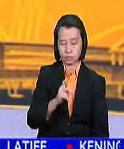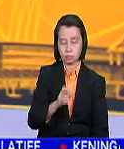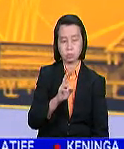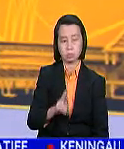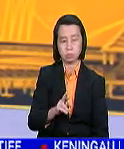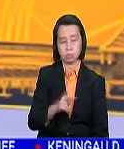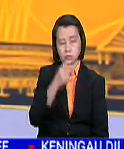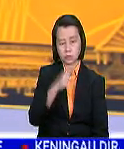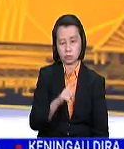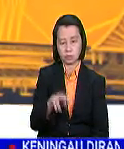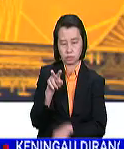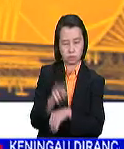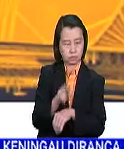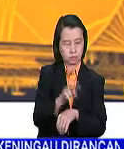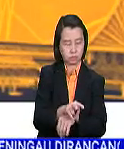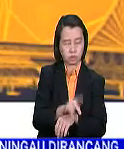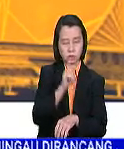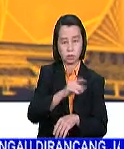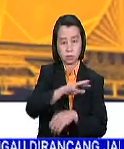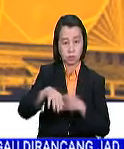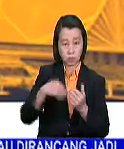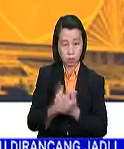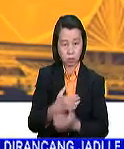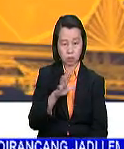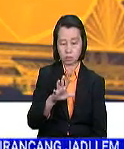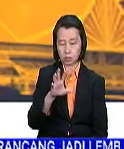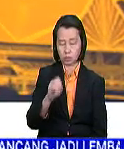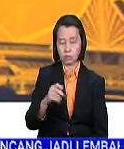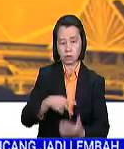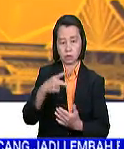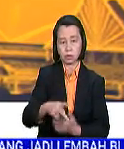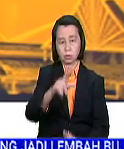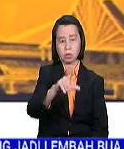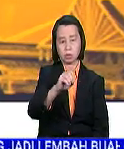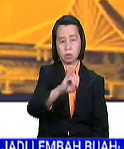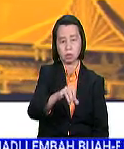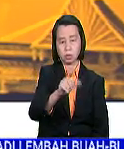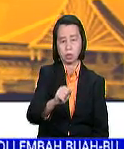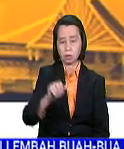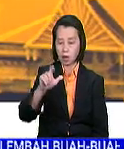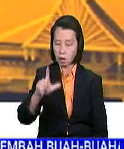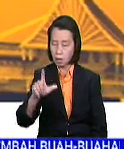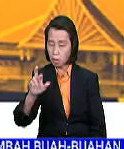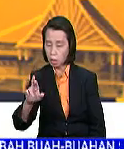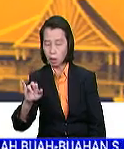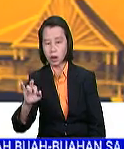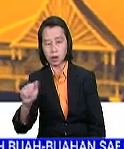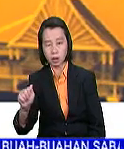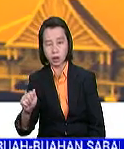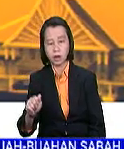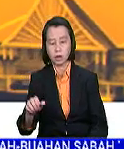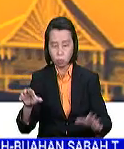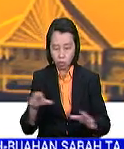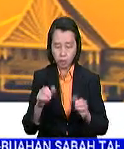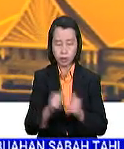JKR bagi memantau dan memastikan kesemua lima projek loji rawatan air LRA di negeri itu berjalan lebih